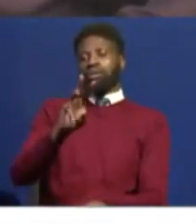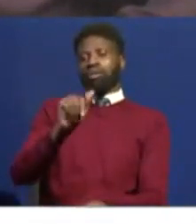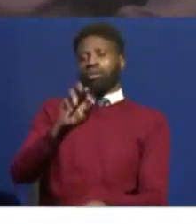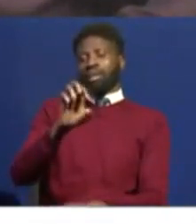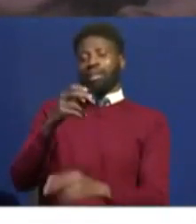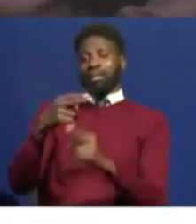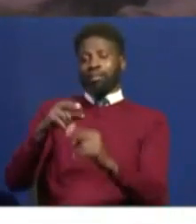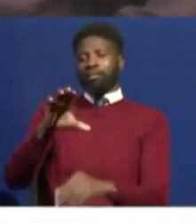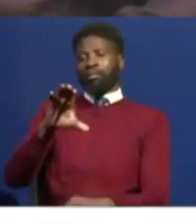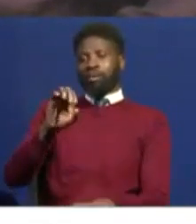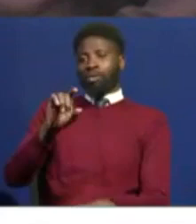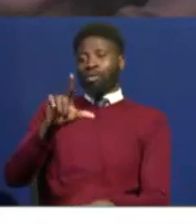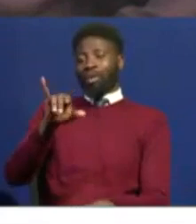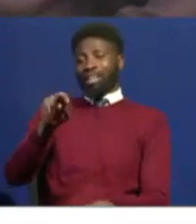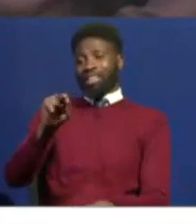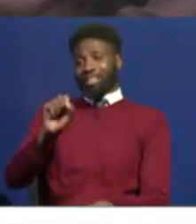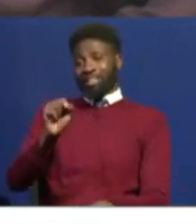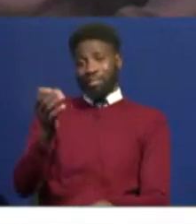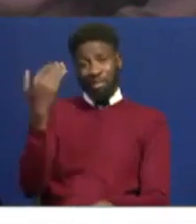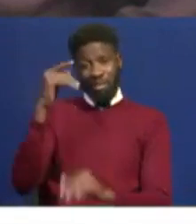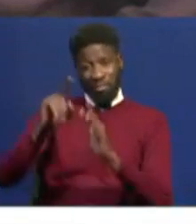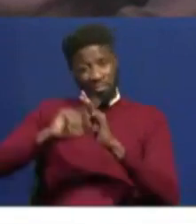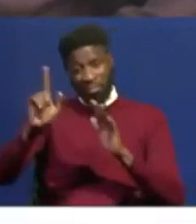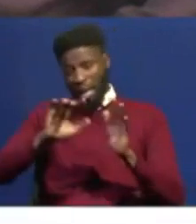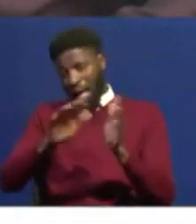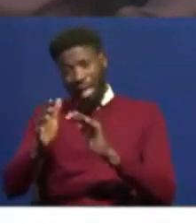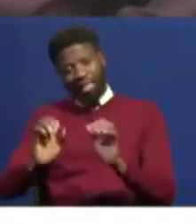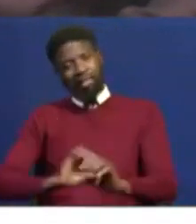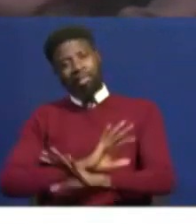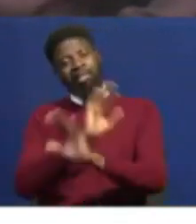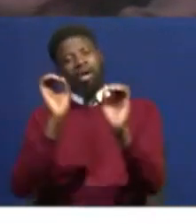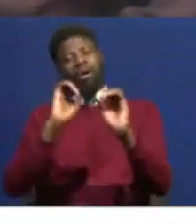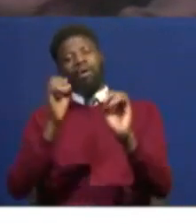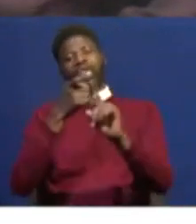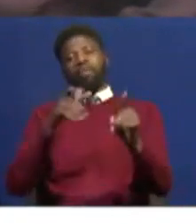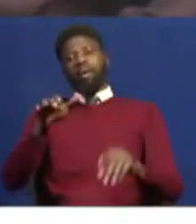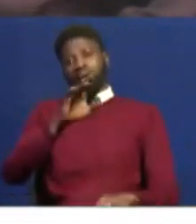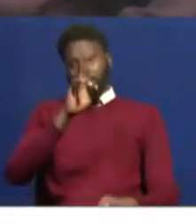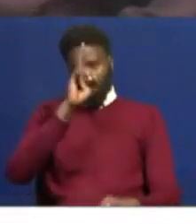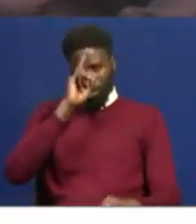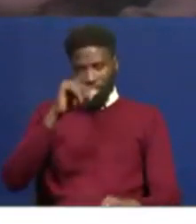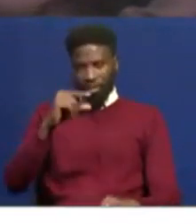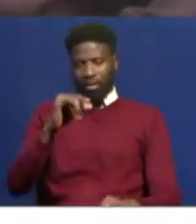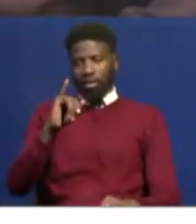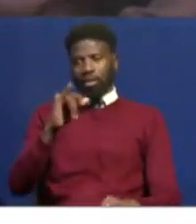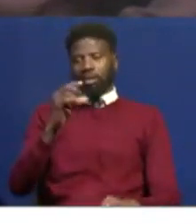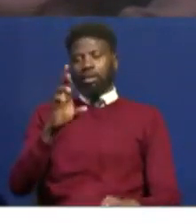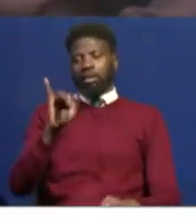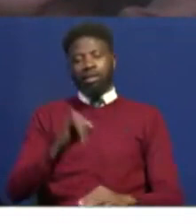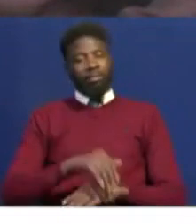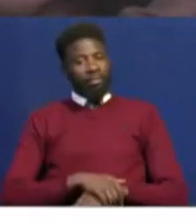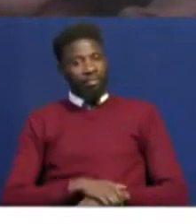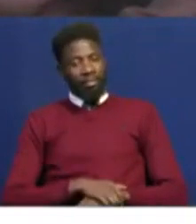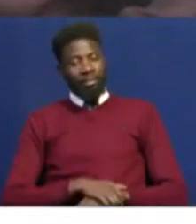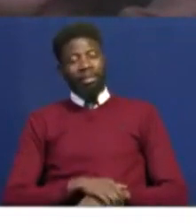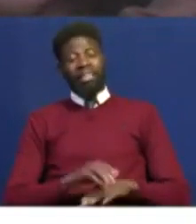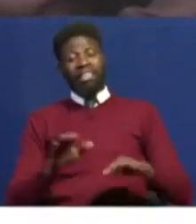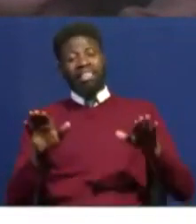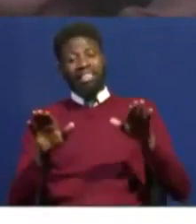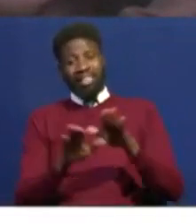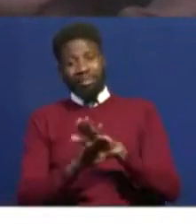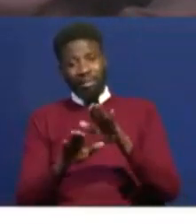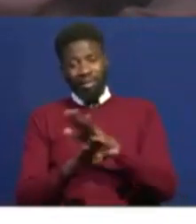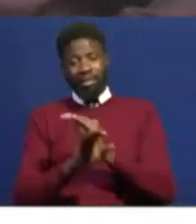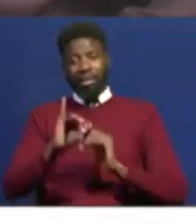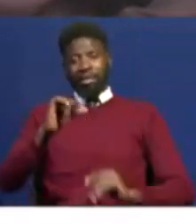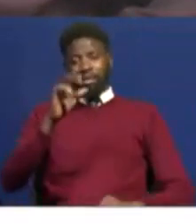alitoroka kwa njia ya tatanishi kutoka katika kituo cha polisi cha Gigiri. Naibu inspekta jenerali wa huduma ya polisi Eliud Langat amesema